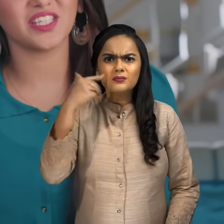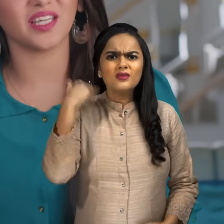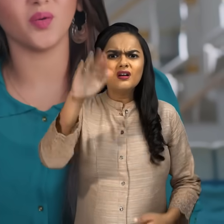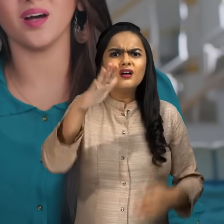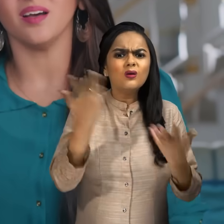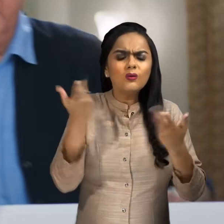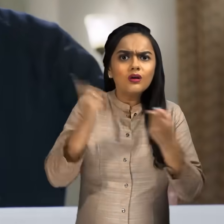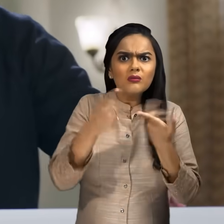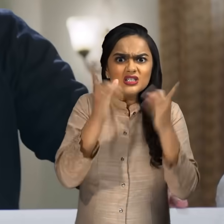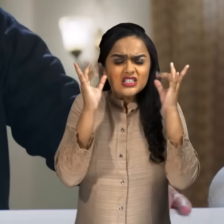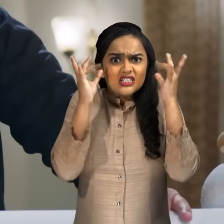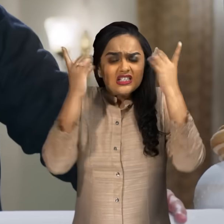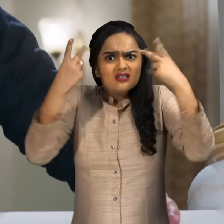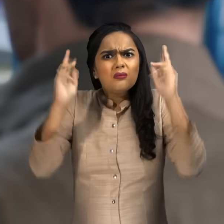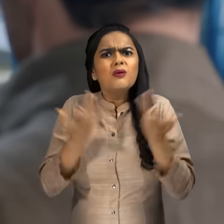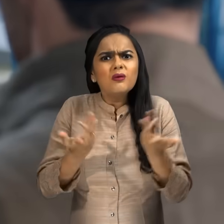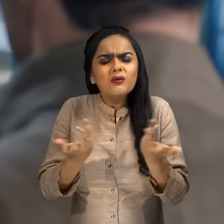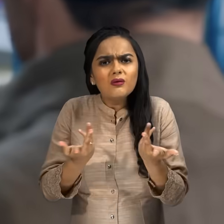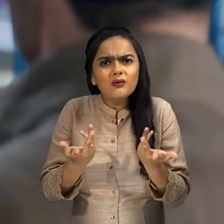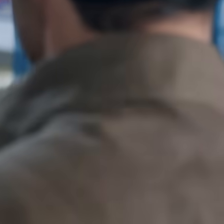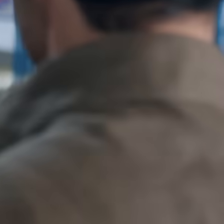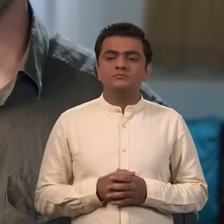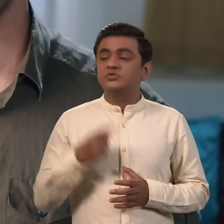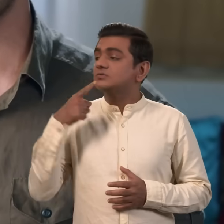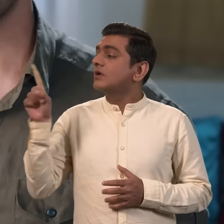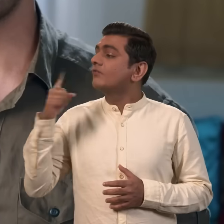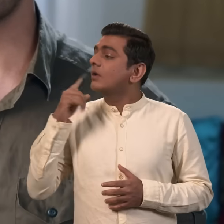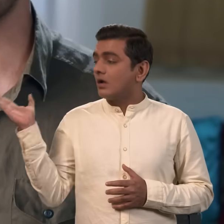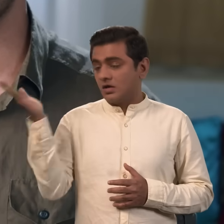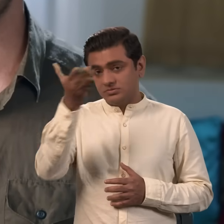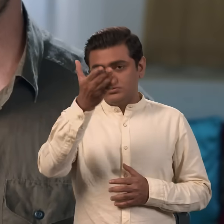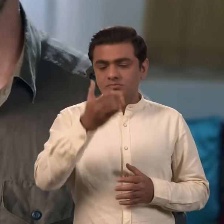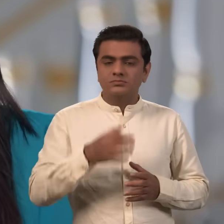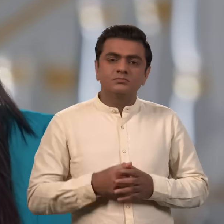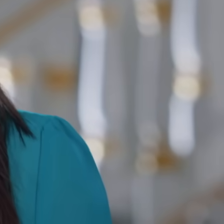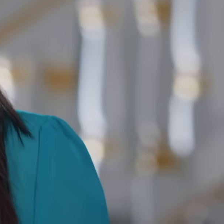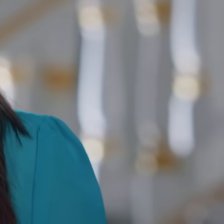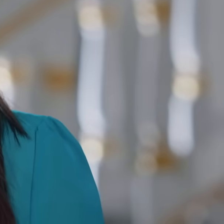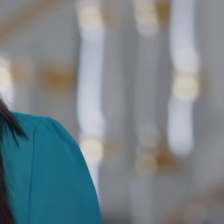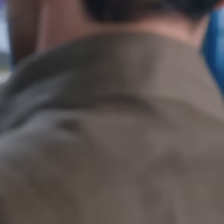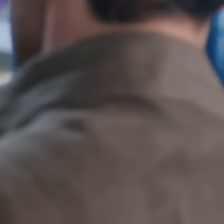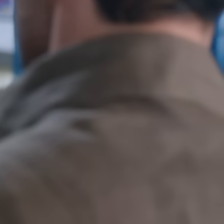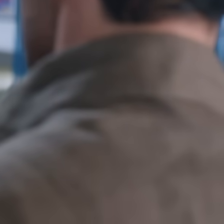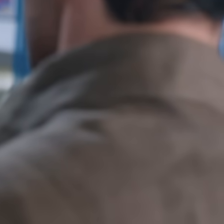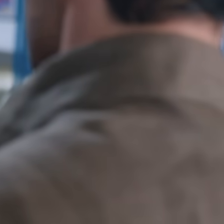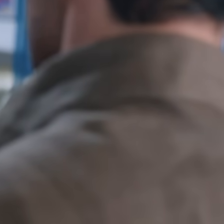वीर जी क्या हुआ, इतना गुस्सा क्यों कर रहे हो आप? खुद ही पूछ ले अपने विराट वीर जी से।